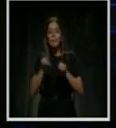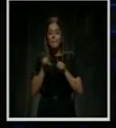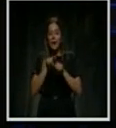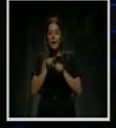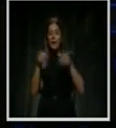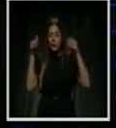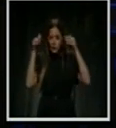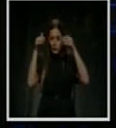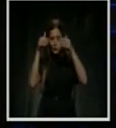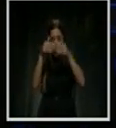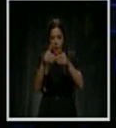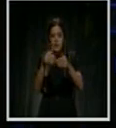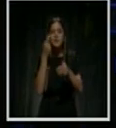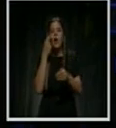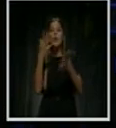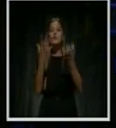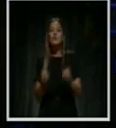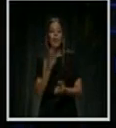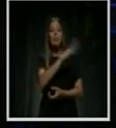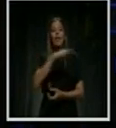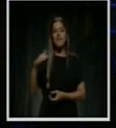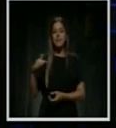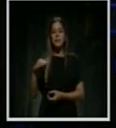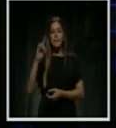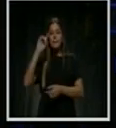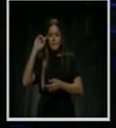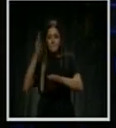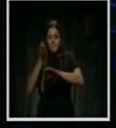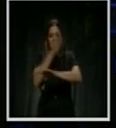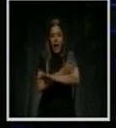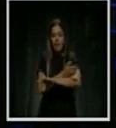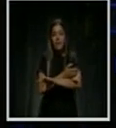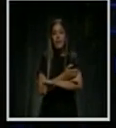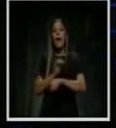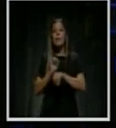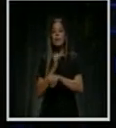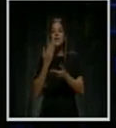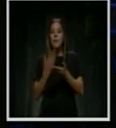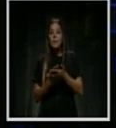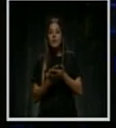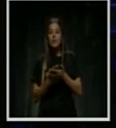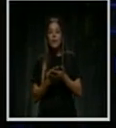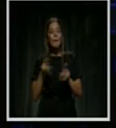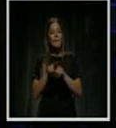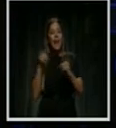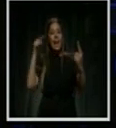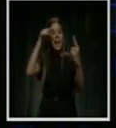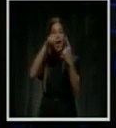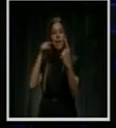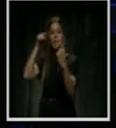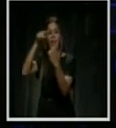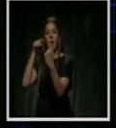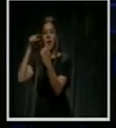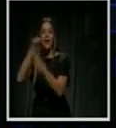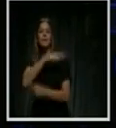iċċentrata madwar il-ħtiġijiet tan-nies, infassla biex issaħħaħ l-aspirazzjonijiet tan-nies.